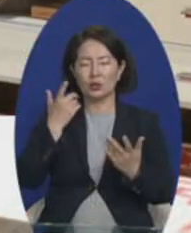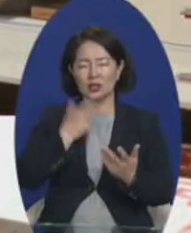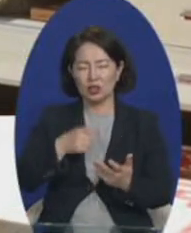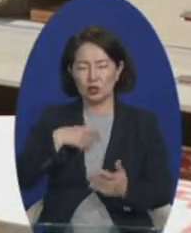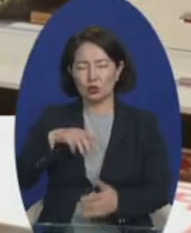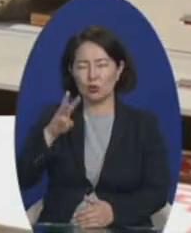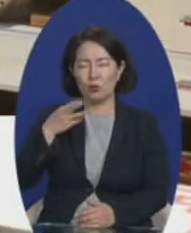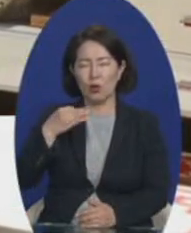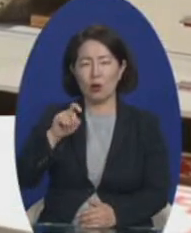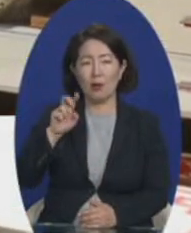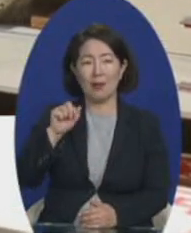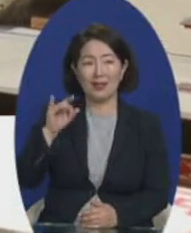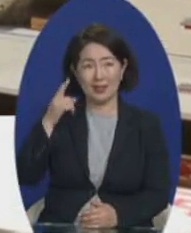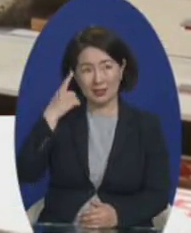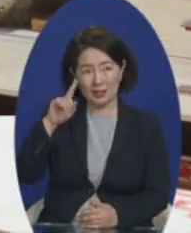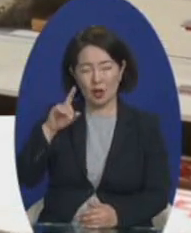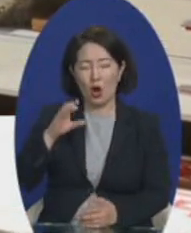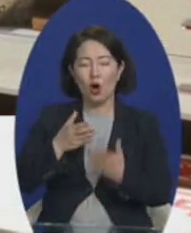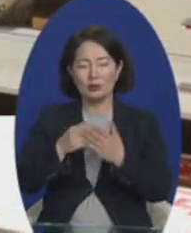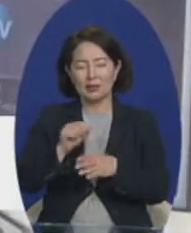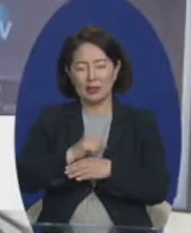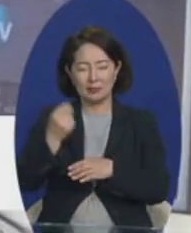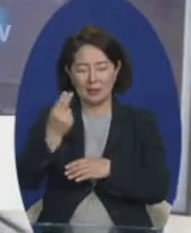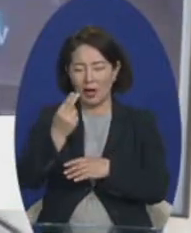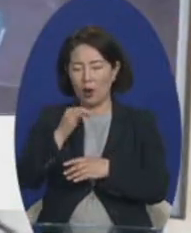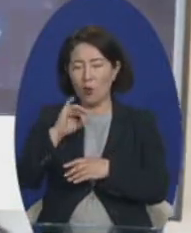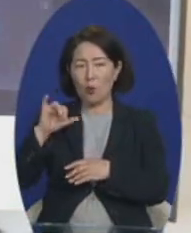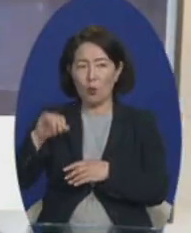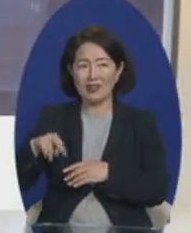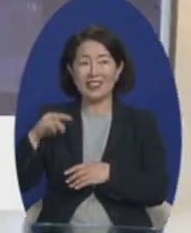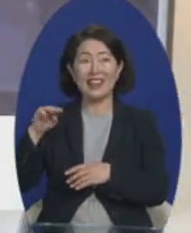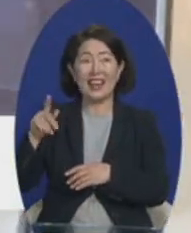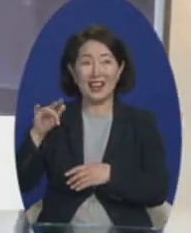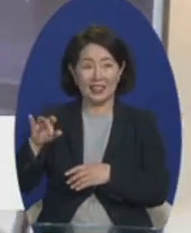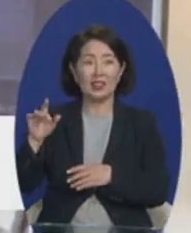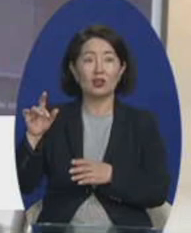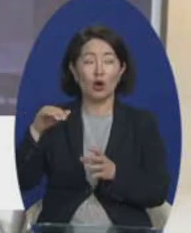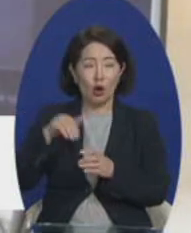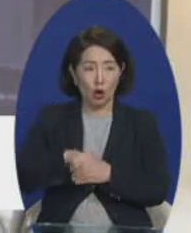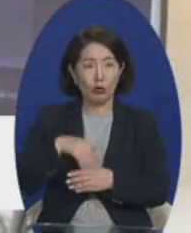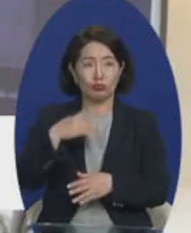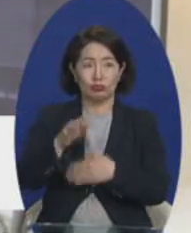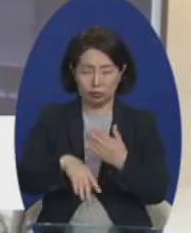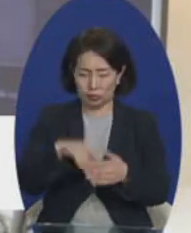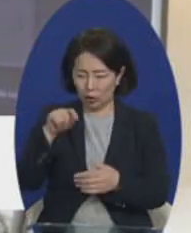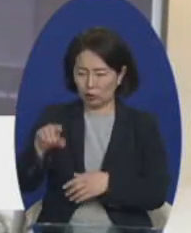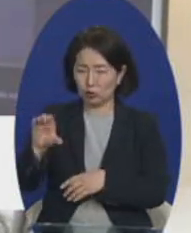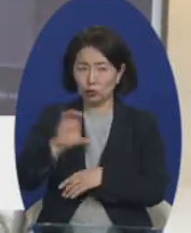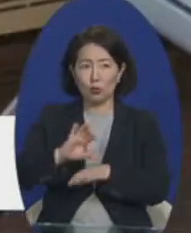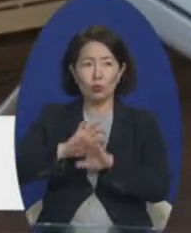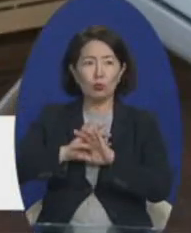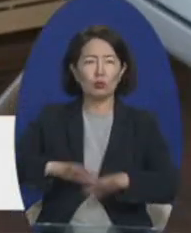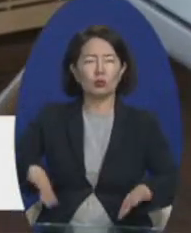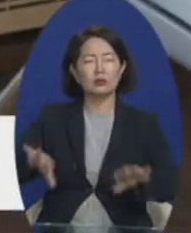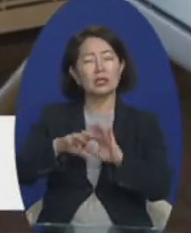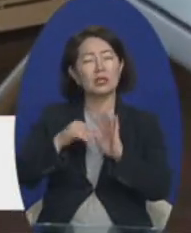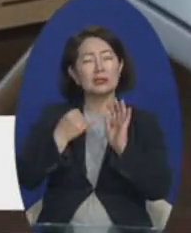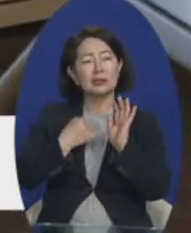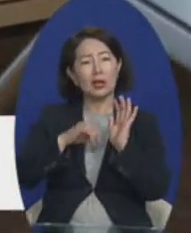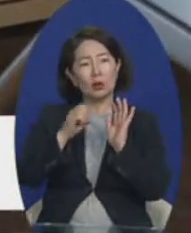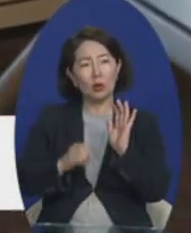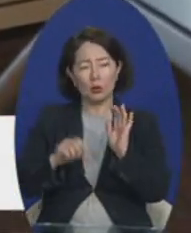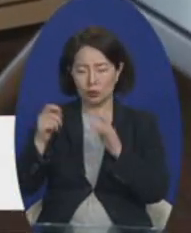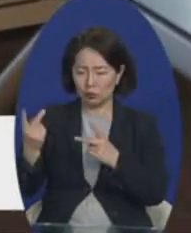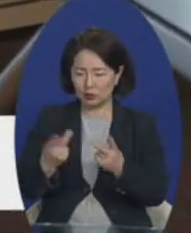санаачлагаар Хөвсгөл аймгийн Цагаан уул Тарайлан суманд уг үйлчилгээ нэвтрсэн. Өнөөдөр эдгээр сумдын нийт өрхийн 60 гаруй хувь нь